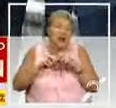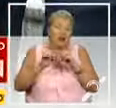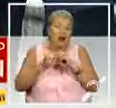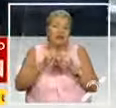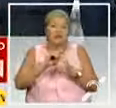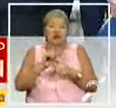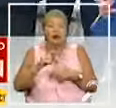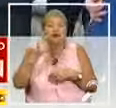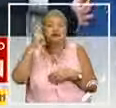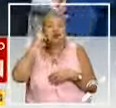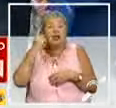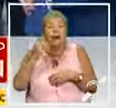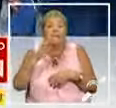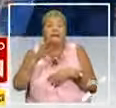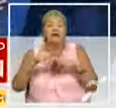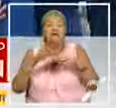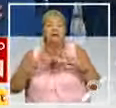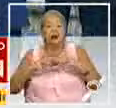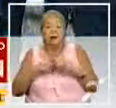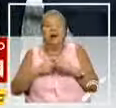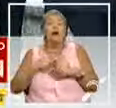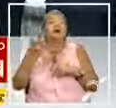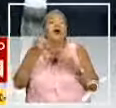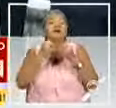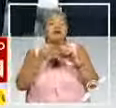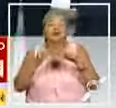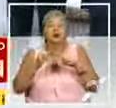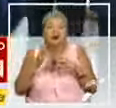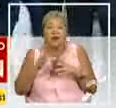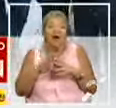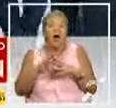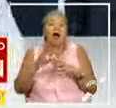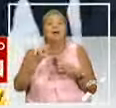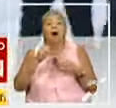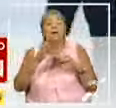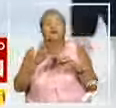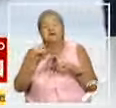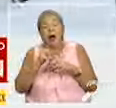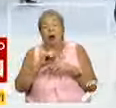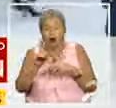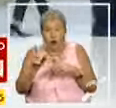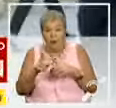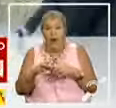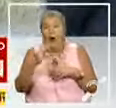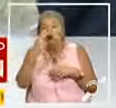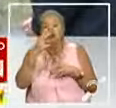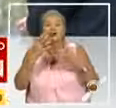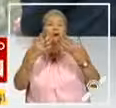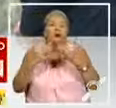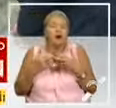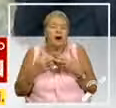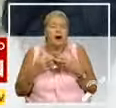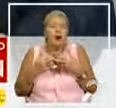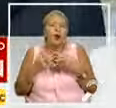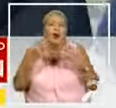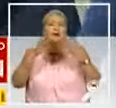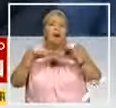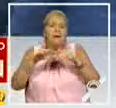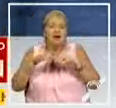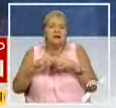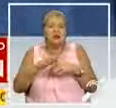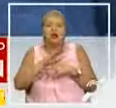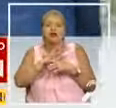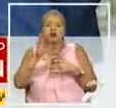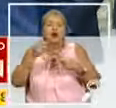va avea Ministerul Dezvoltării Regionale sau nu, vom ști câte portofolii va avea fiecare minister și, bineînțeles, întreaga